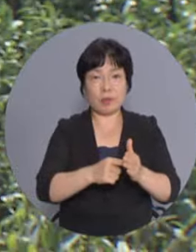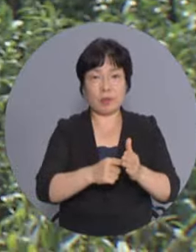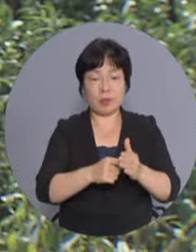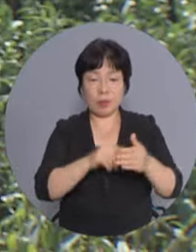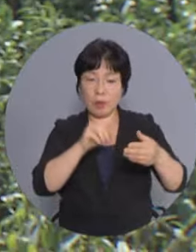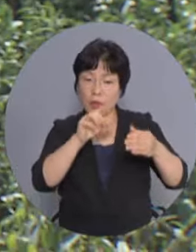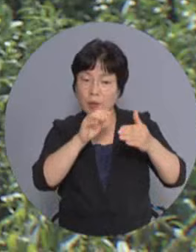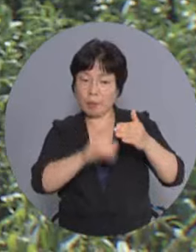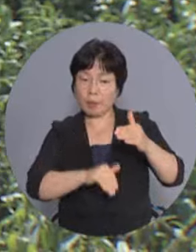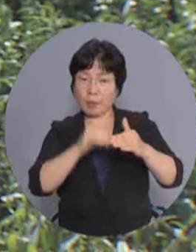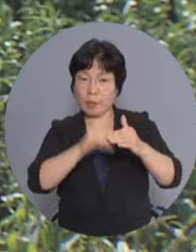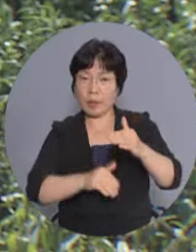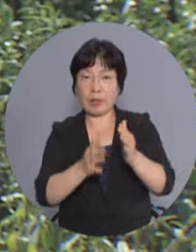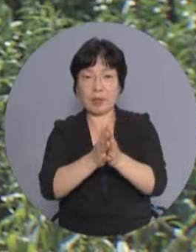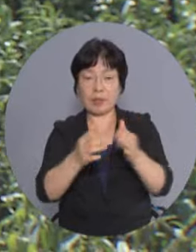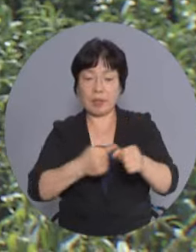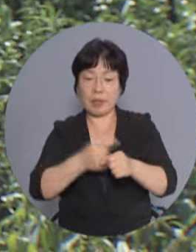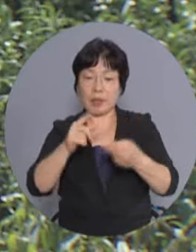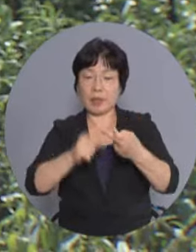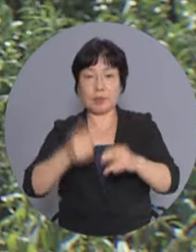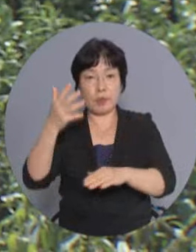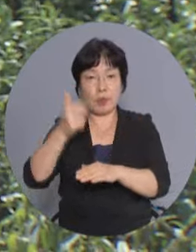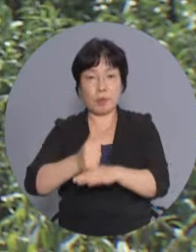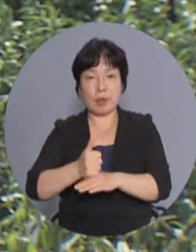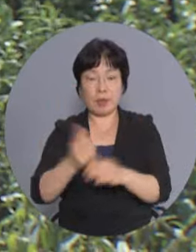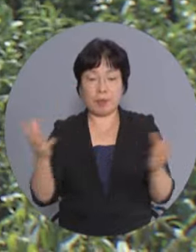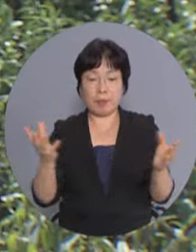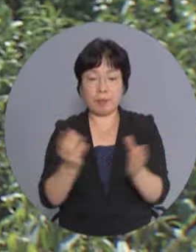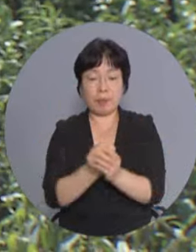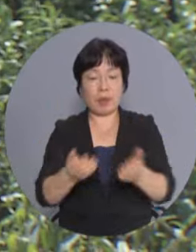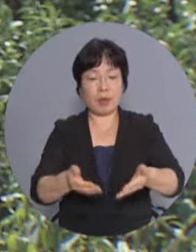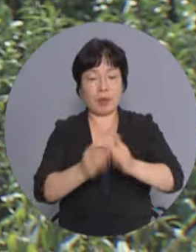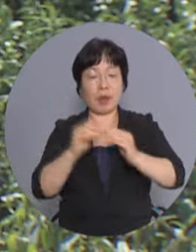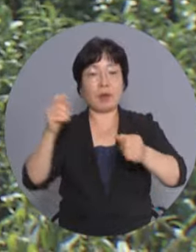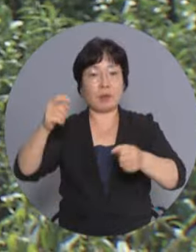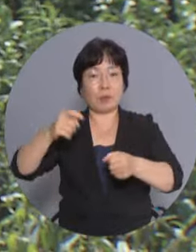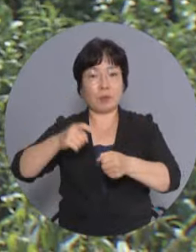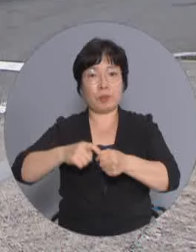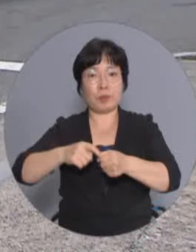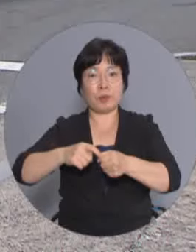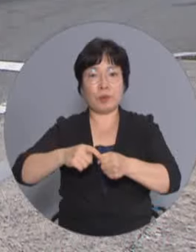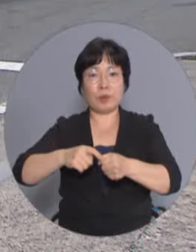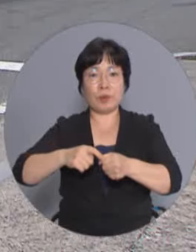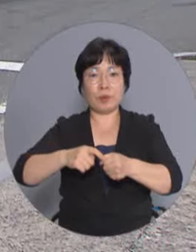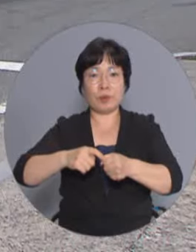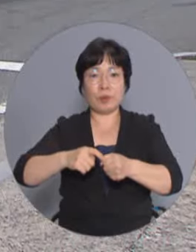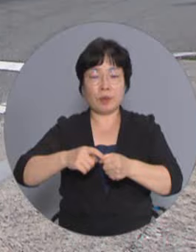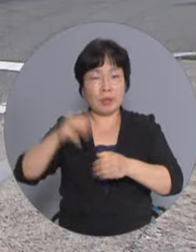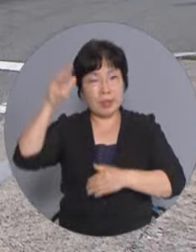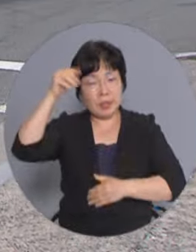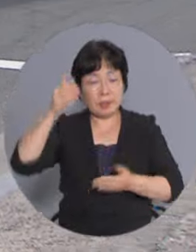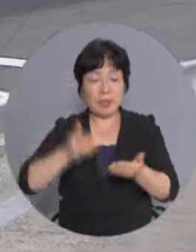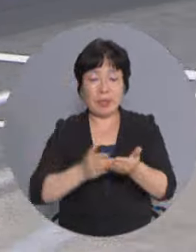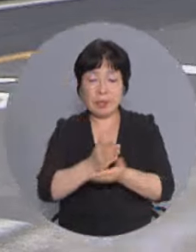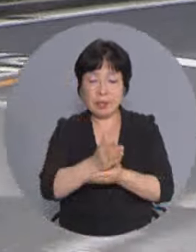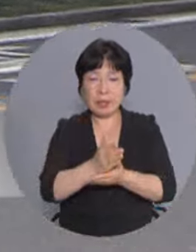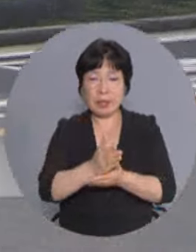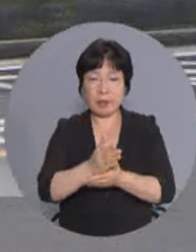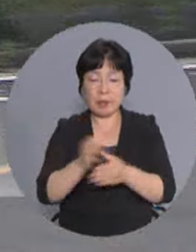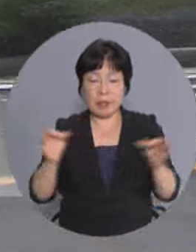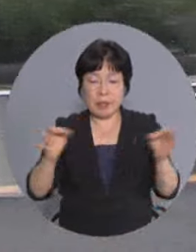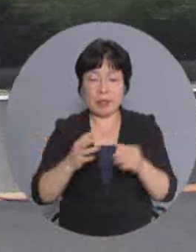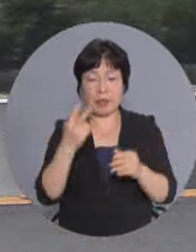올해 하반기 착공해서 내년 12월 공사를 끝내는 게 목표입니다. 치매 전담형과 단기 보호